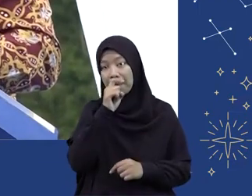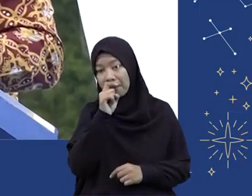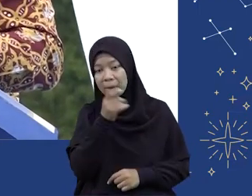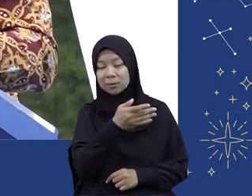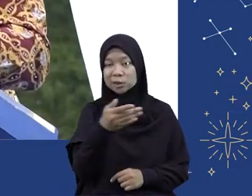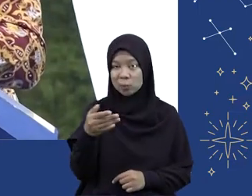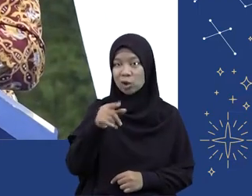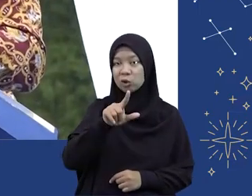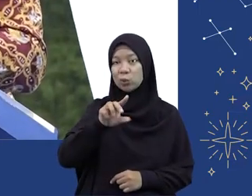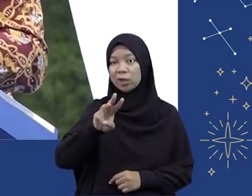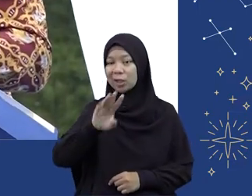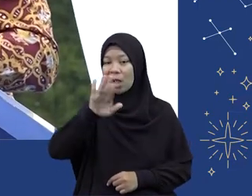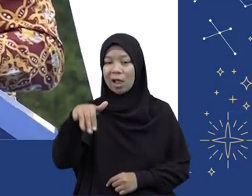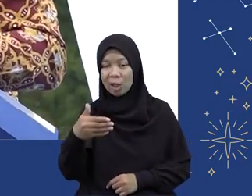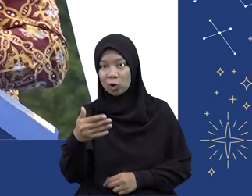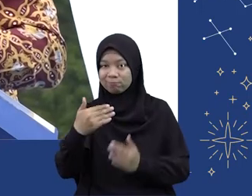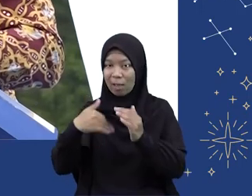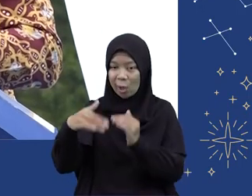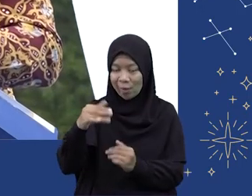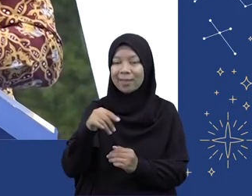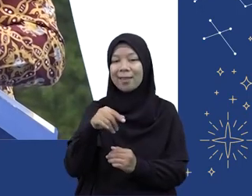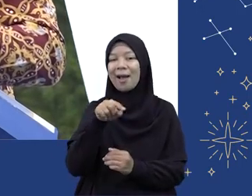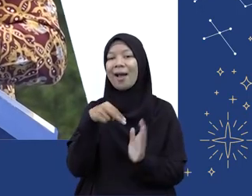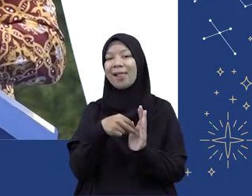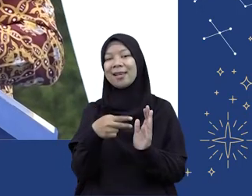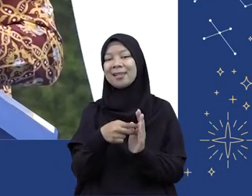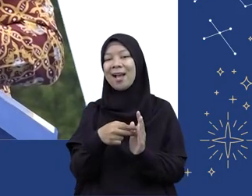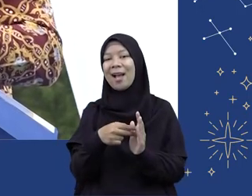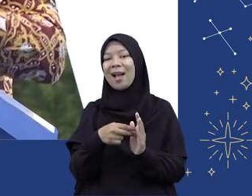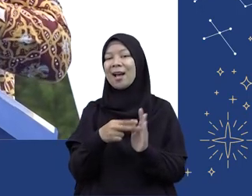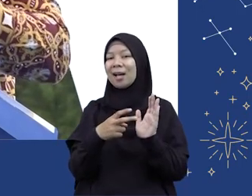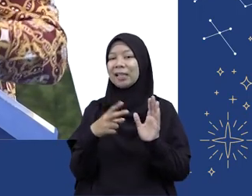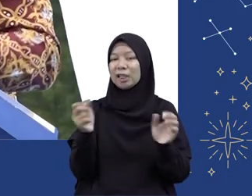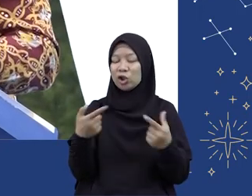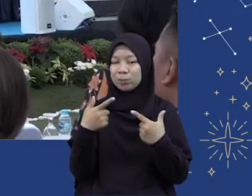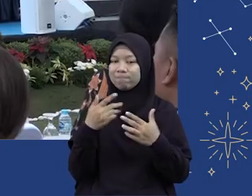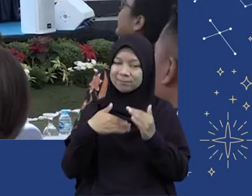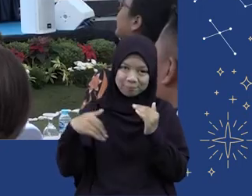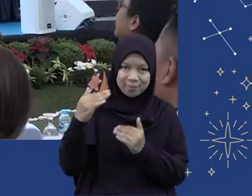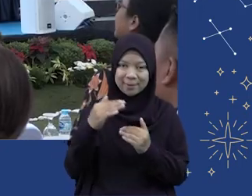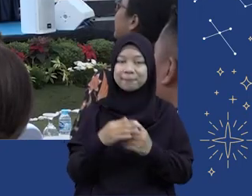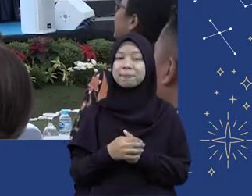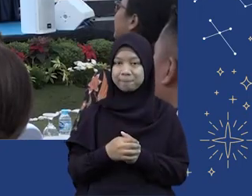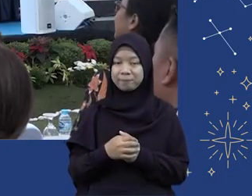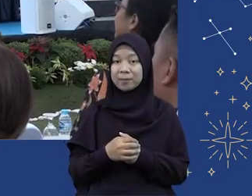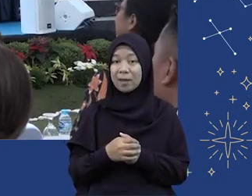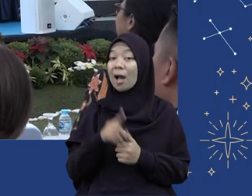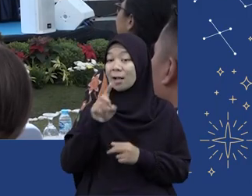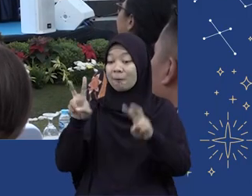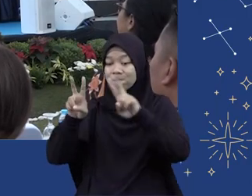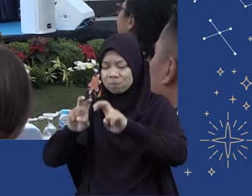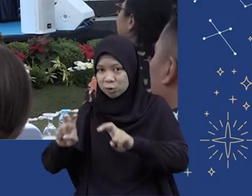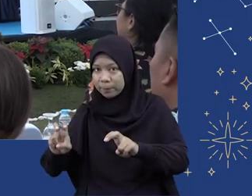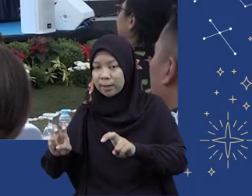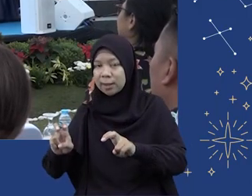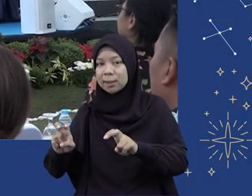melewati angka harapan hidup dan menurut survei di berkley tempat kampus saya S2 Pak manusia